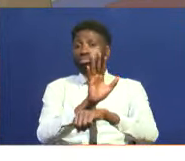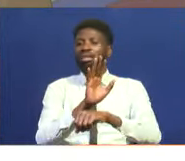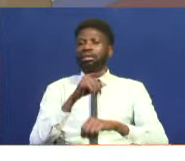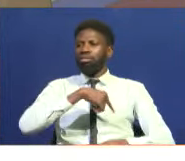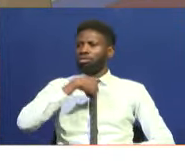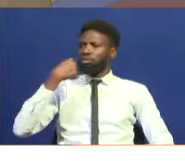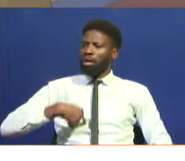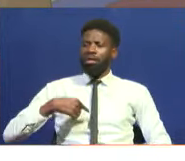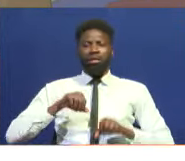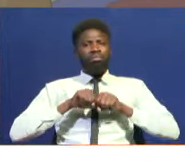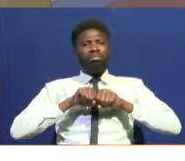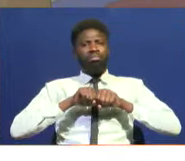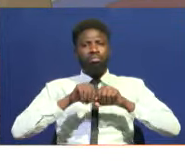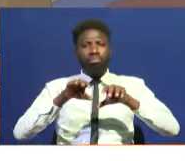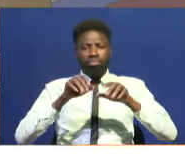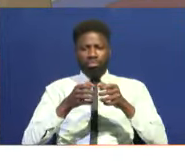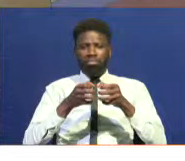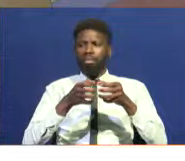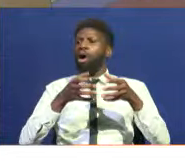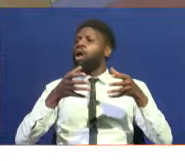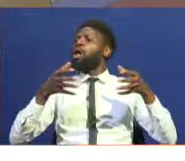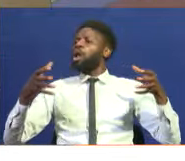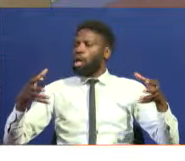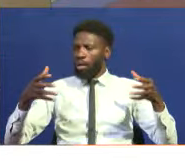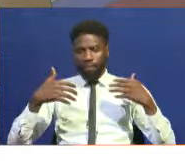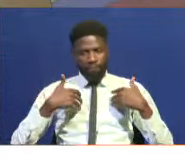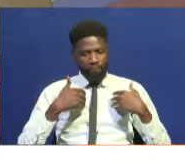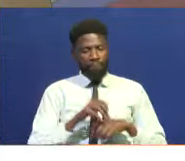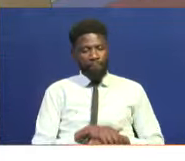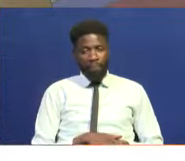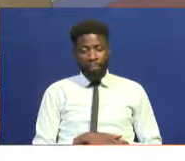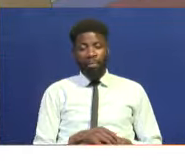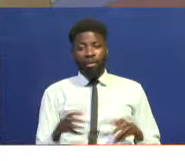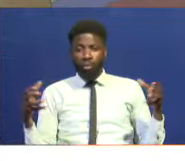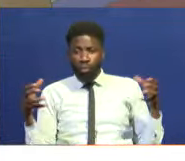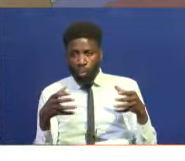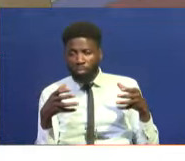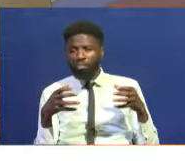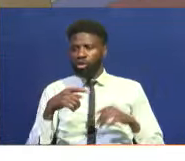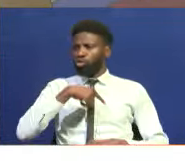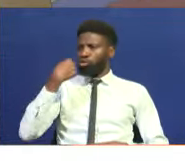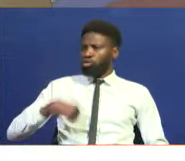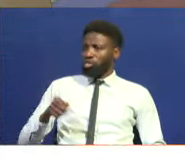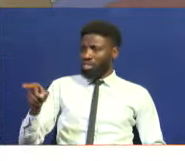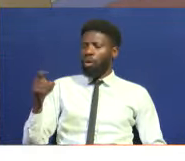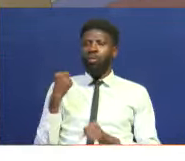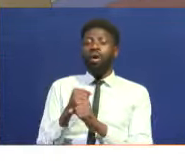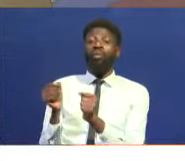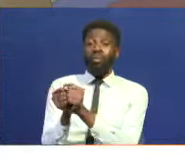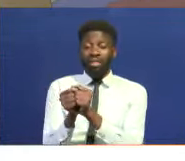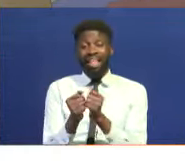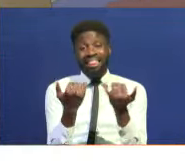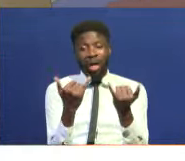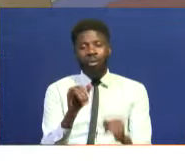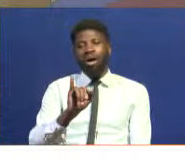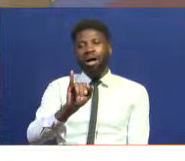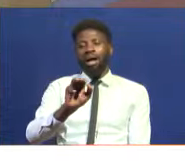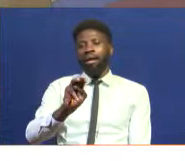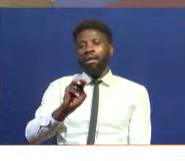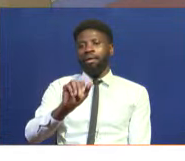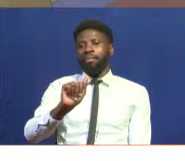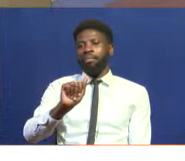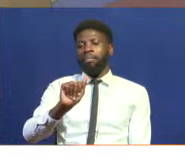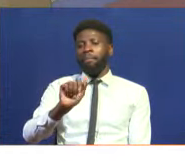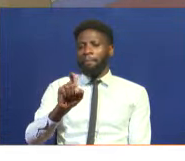800. Kupitia ushirikiano na wafanyabiashara na watayarishaji filamu wa China, kampuni ya IMAX inaonyesha filamu